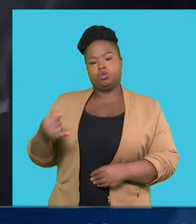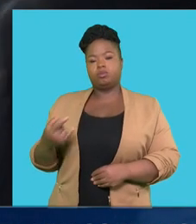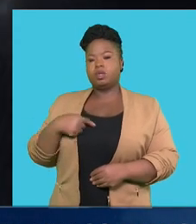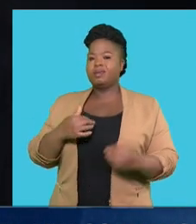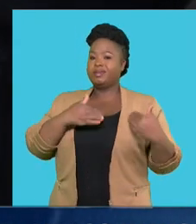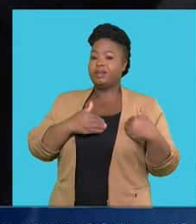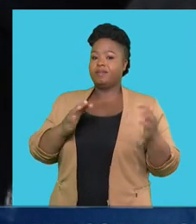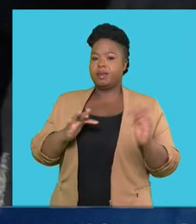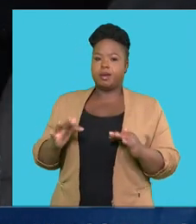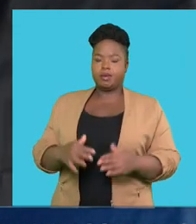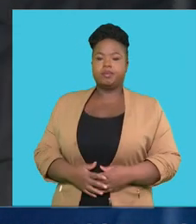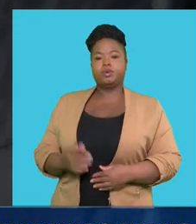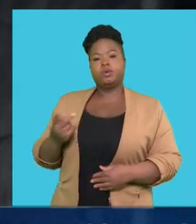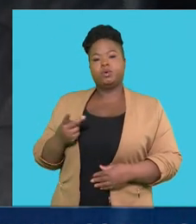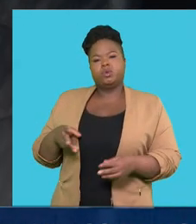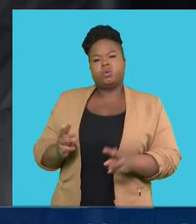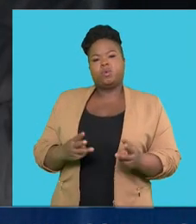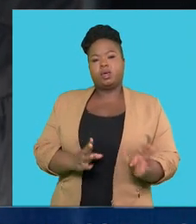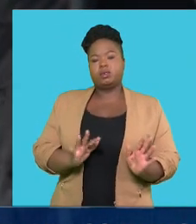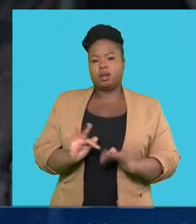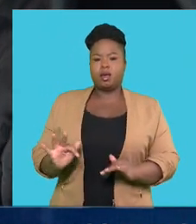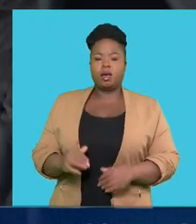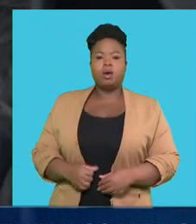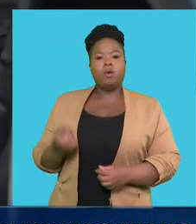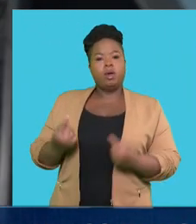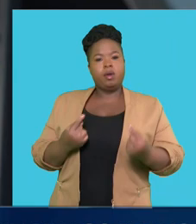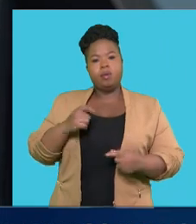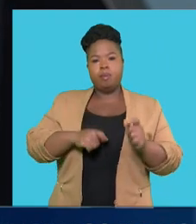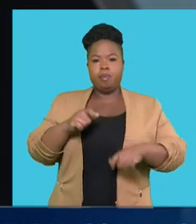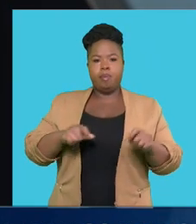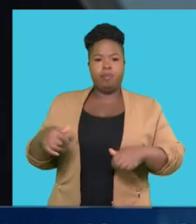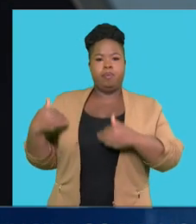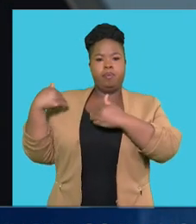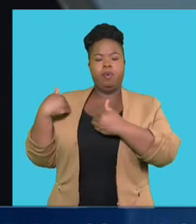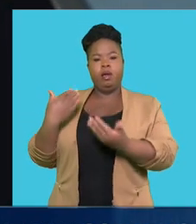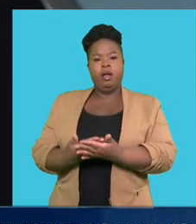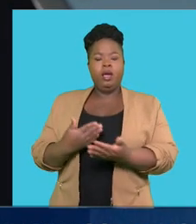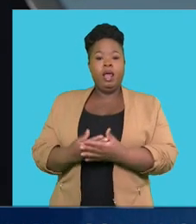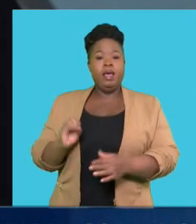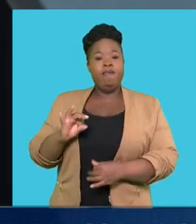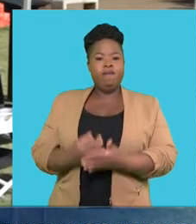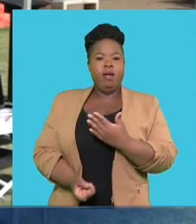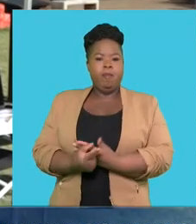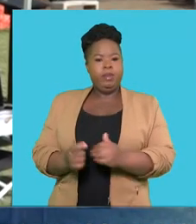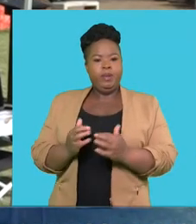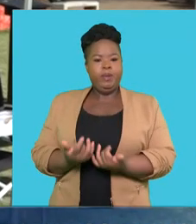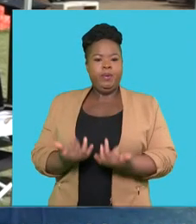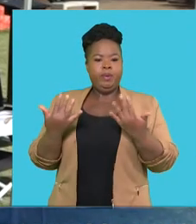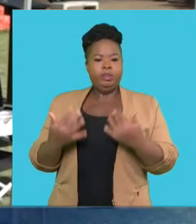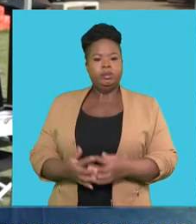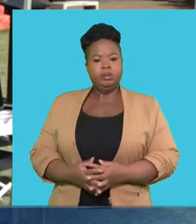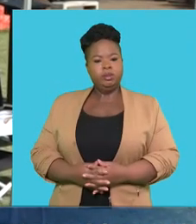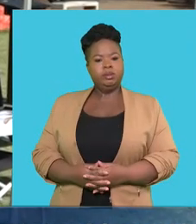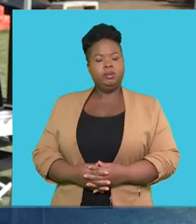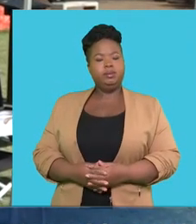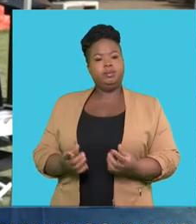emlilweni kunye namanyathelo okulumkisa anokuthi asetyenziswe xa kukho iziganeko zomlilo. The reason that we